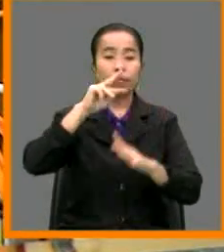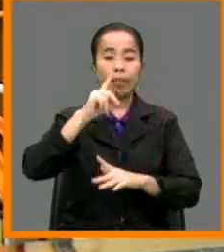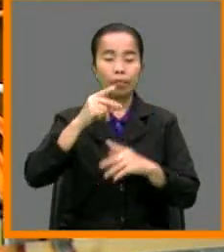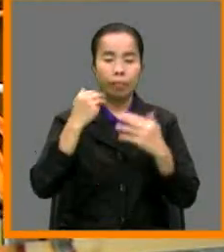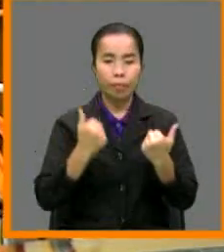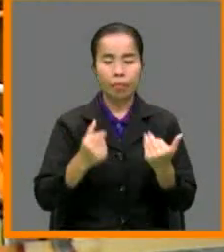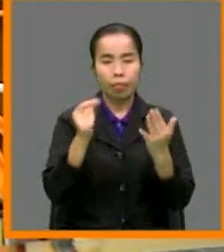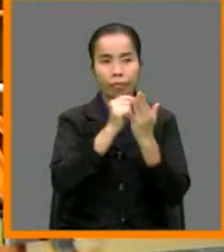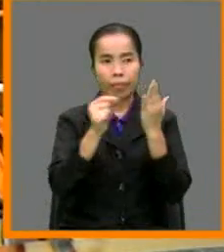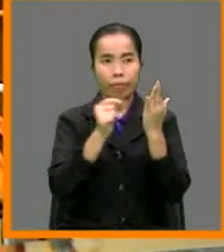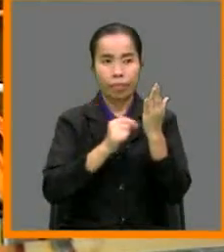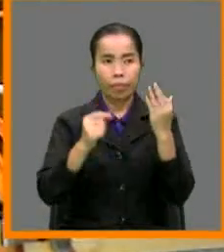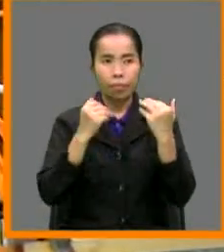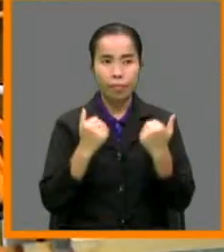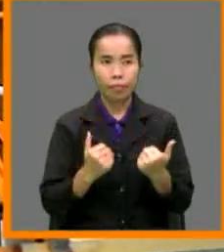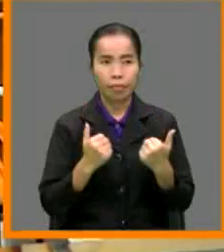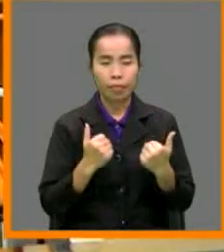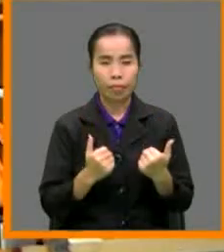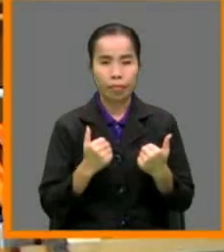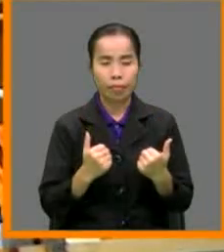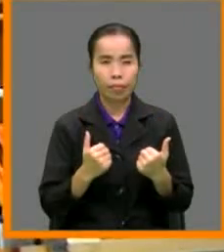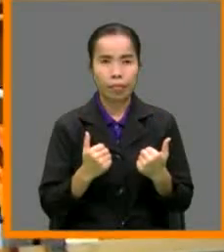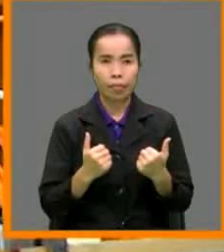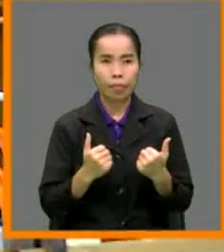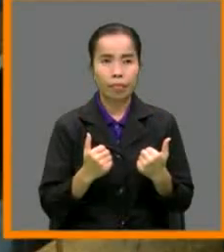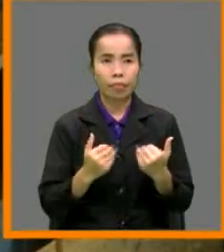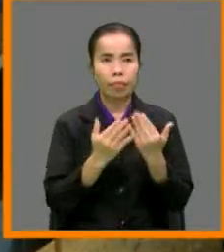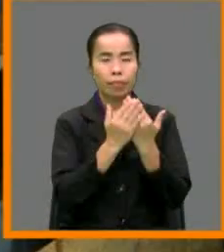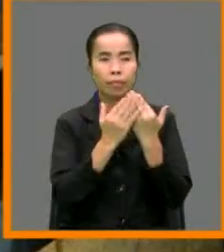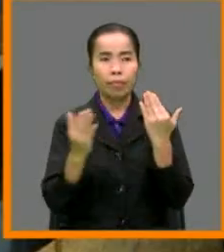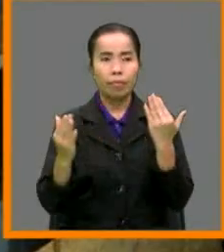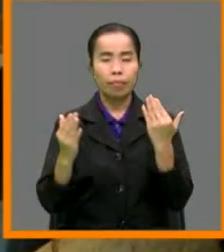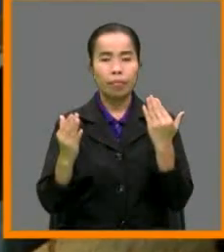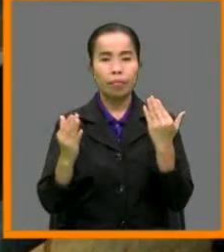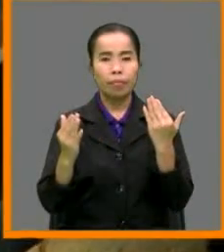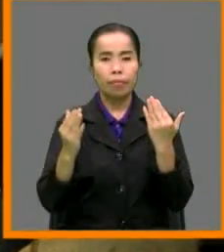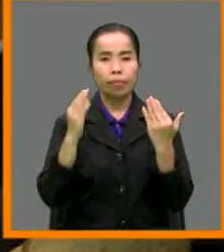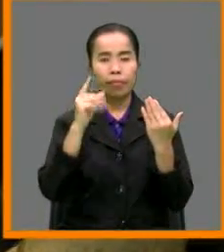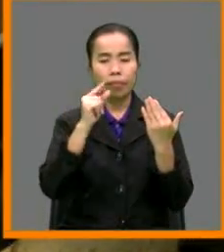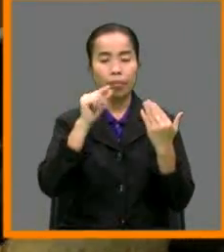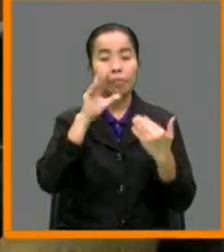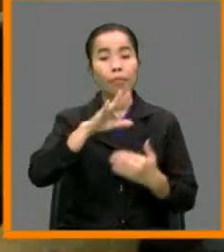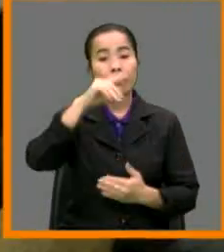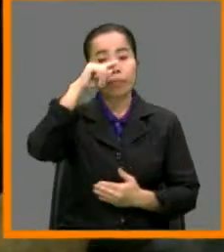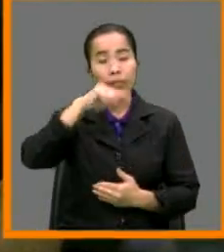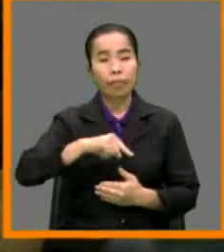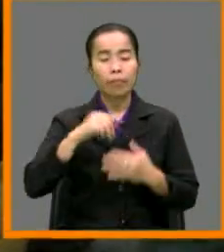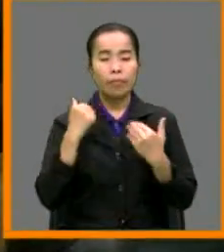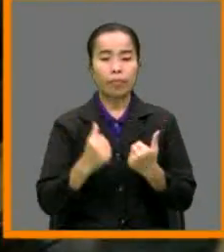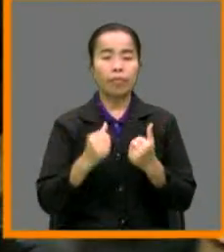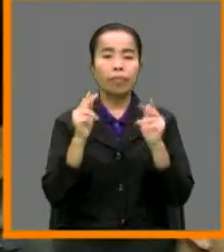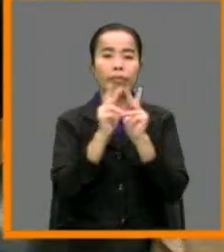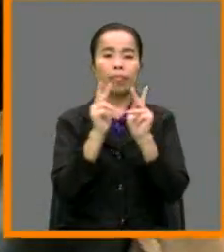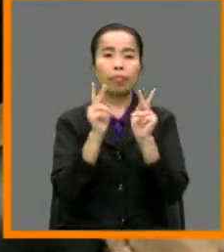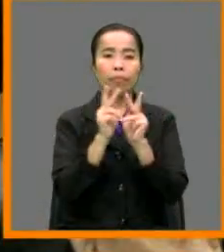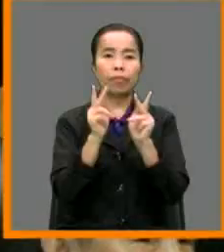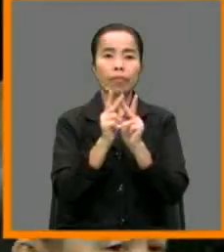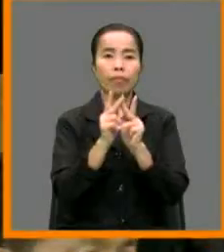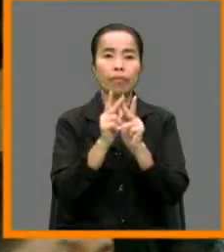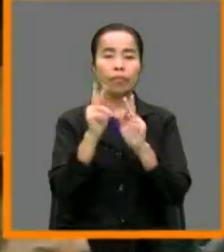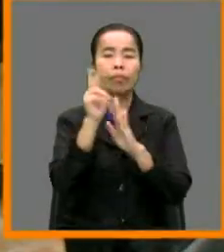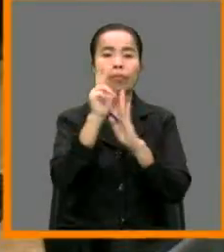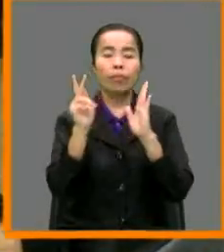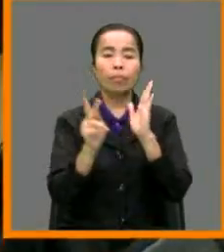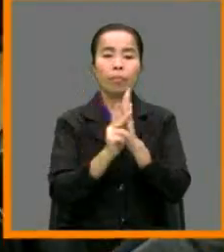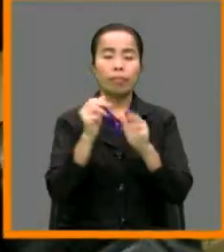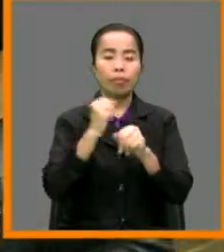ามกระบวนการอยู่ในขณะนี้ถือเป็นฉบับที่20ของประวัติศาสตร์การเมืองไทยซึ่งกรรมธิการยกร่างรัฐธรรมนูญคือหนึ่งใน